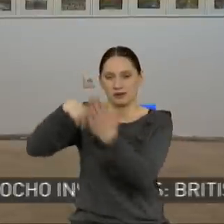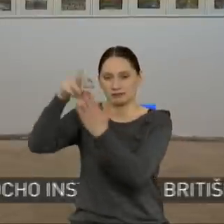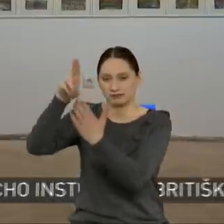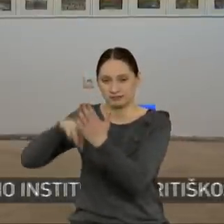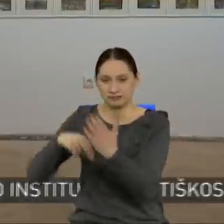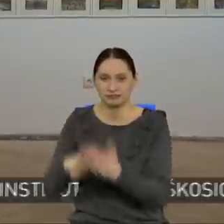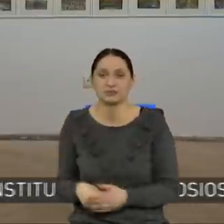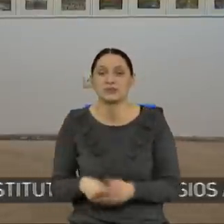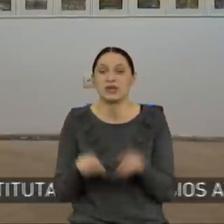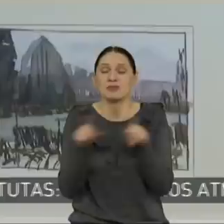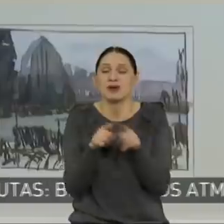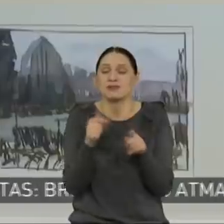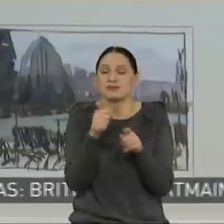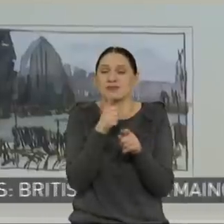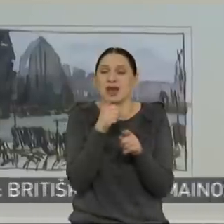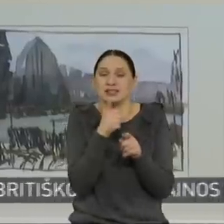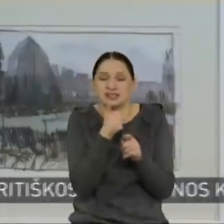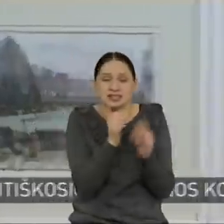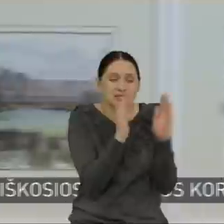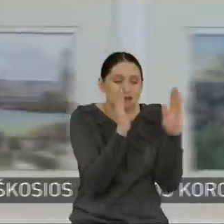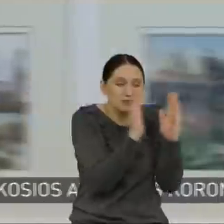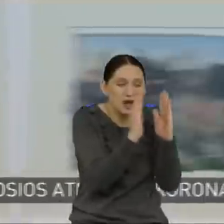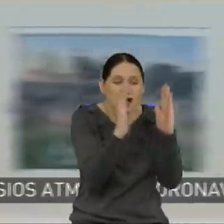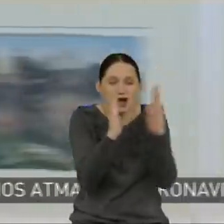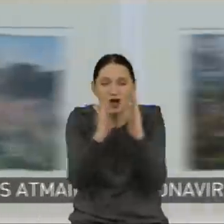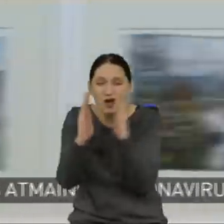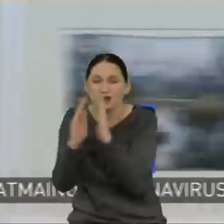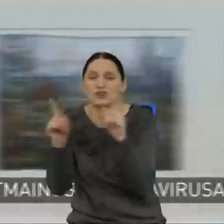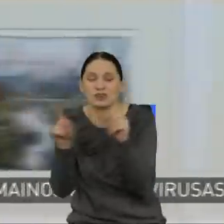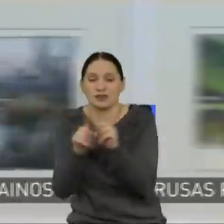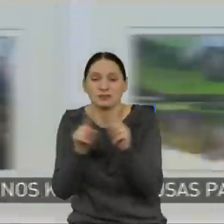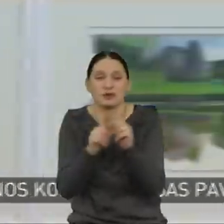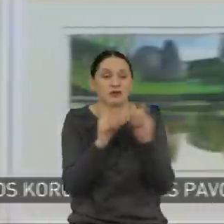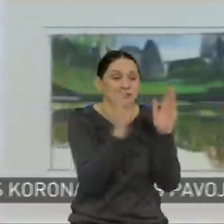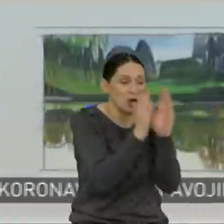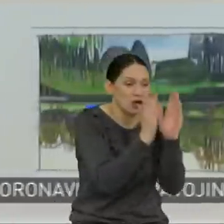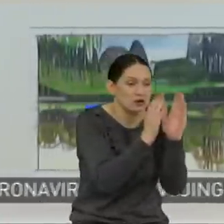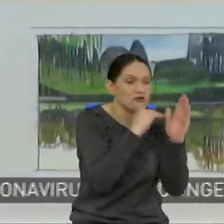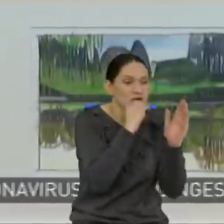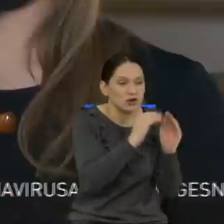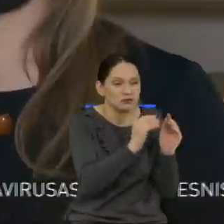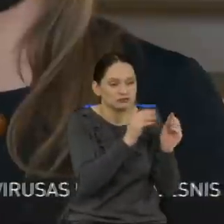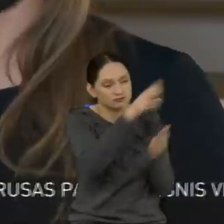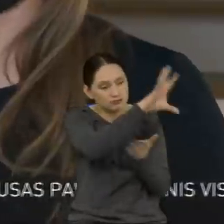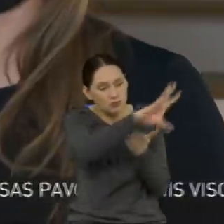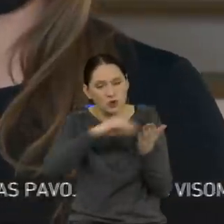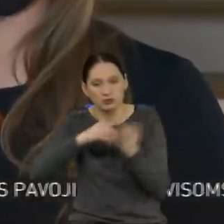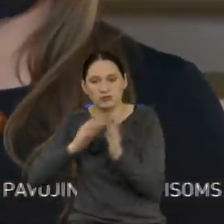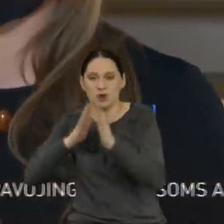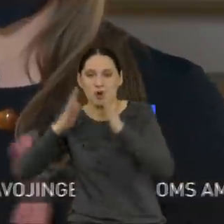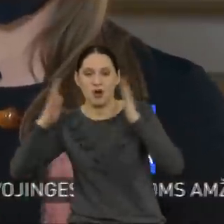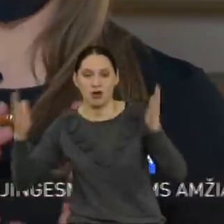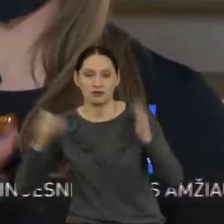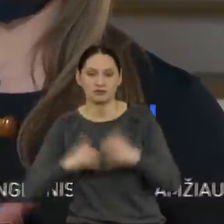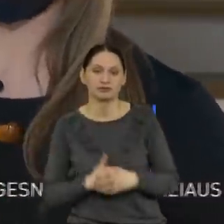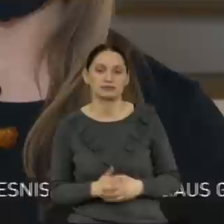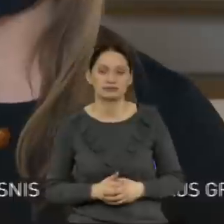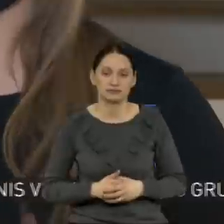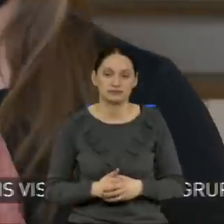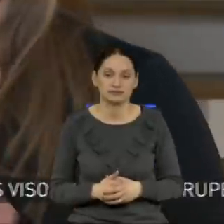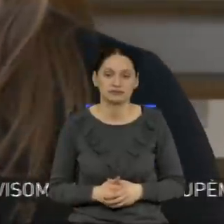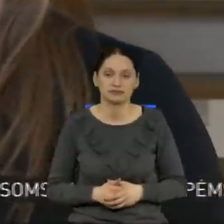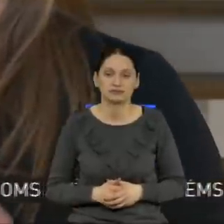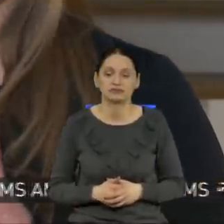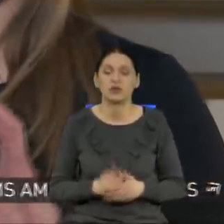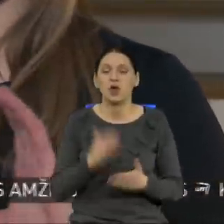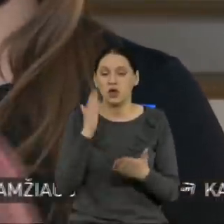eksponuoja ir mažus eskizus, kuriais remiasi vėliau, kurdama didelio formato drobės. Aš su to žaidžiu. Yra darbų, kur aš vien tik